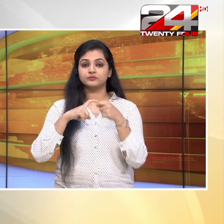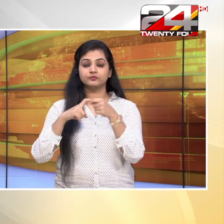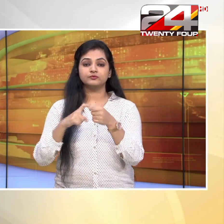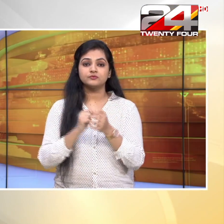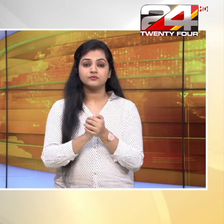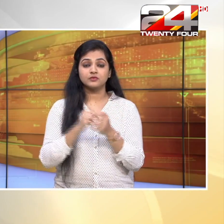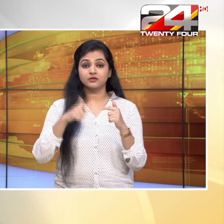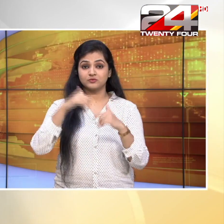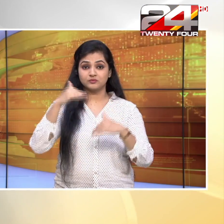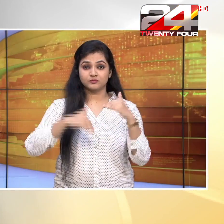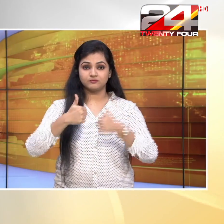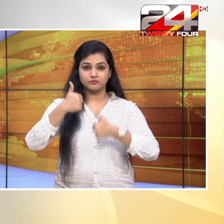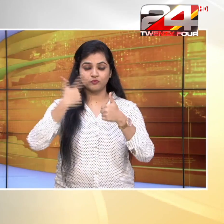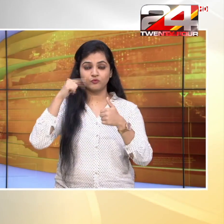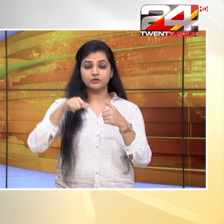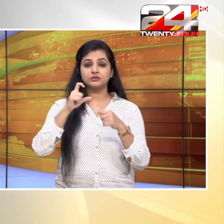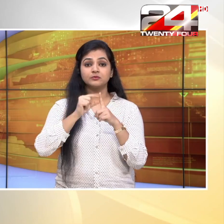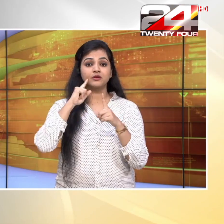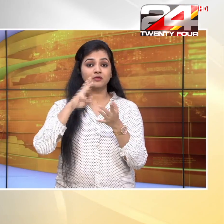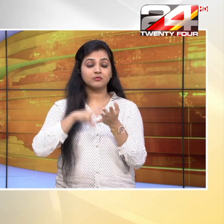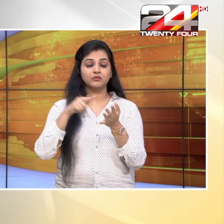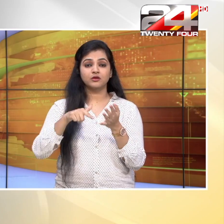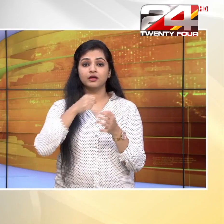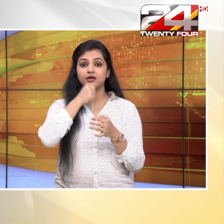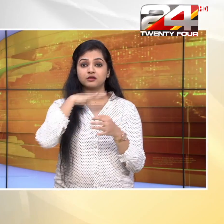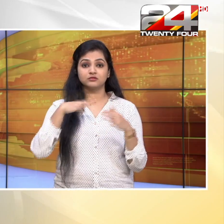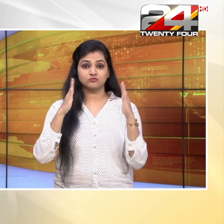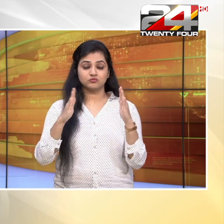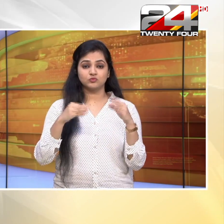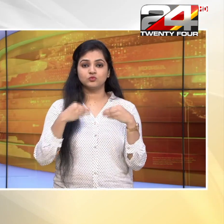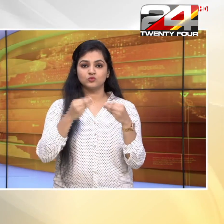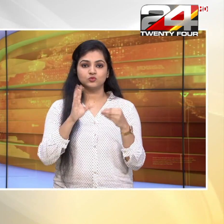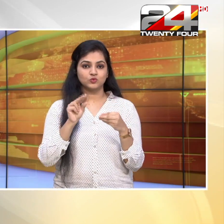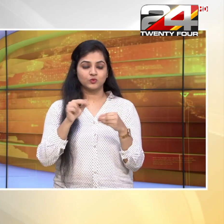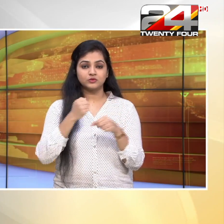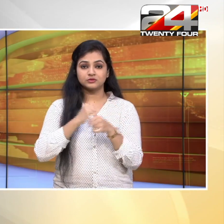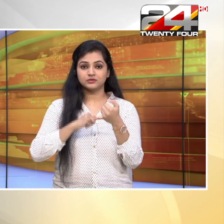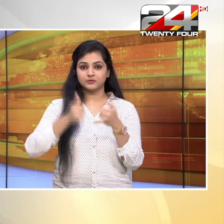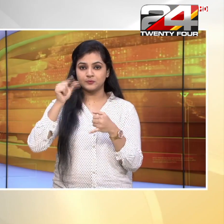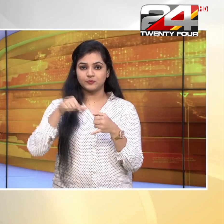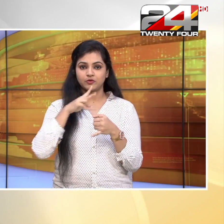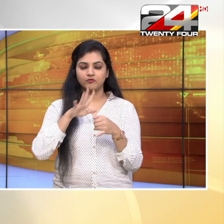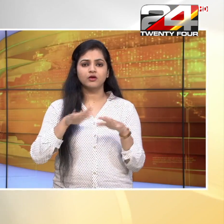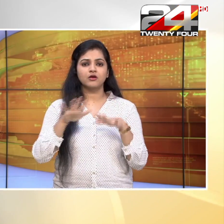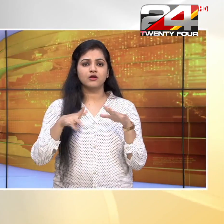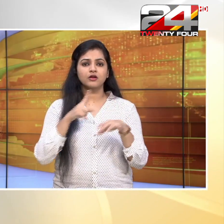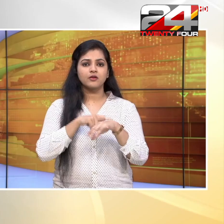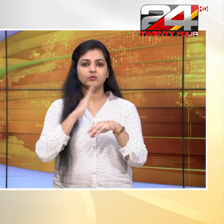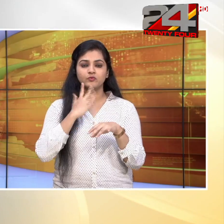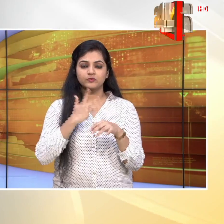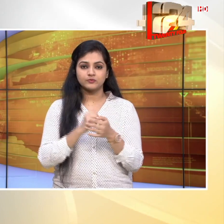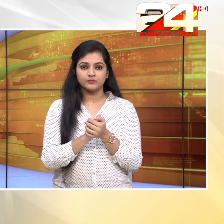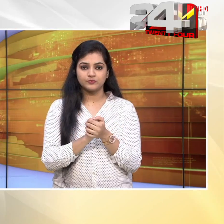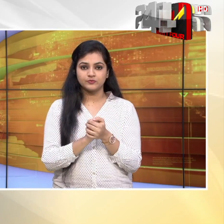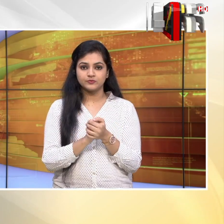ഈ തിരഞ്ഞെടുപ്പിൽ മത്സരിക്കാൻ പ്രായപരിധി നിർബന്ധമാക്കില്ല എന്ന് ഇപ്പോൾ സീതാറാം യെച്ചൂരി പറയാനിടയായ ഒരു സാഹചര്യം എന്താണ്, മറ്റെന്തൊക്കെ കാര്യങ്ങളാണ്